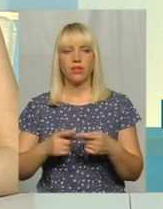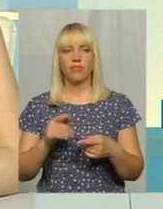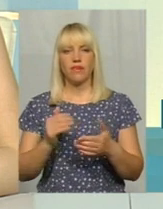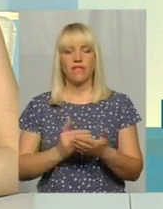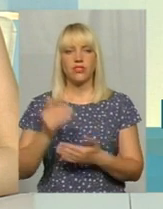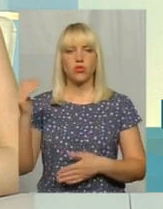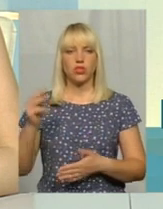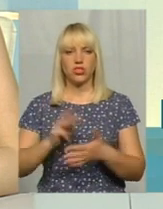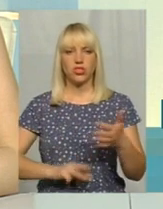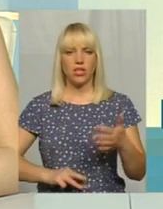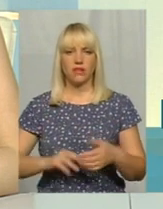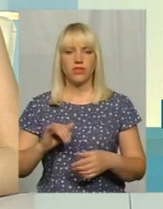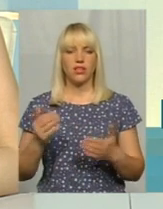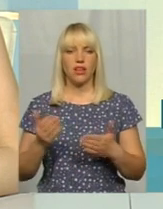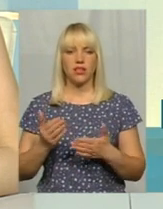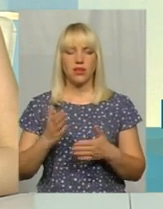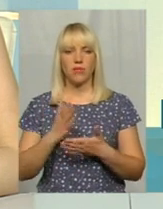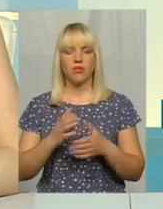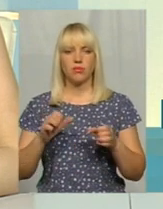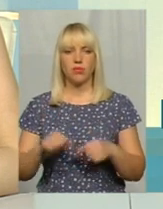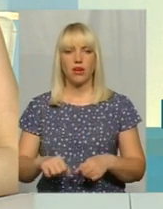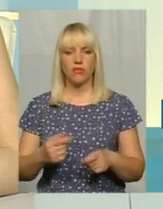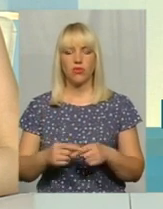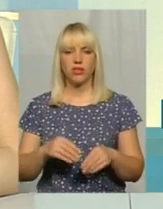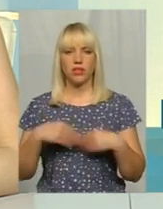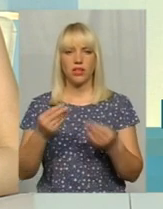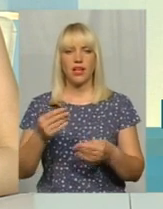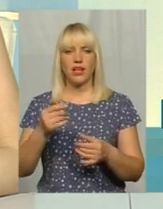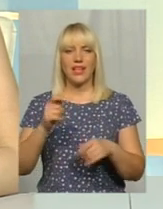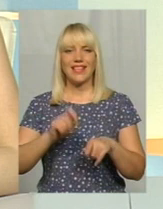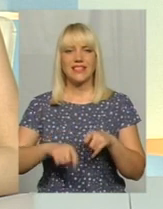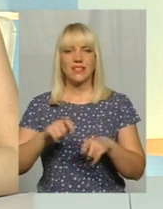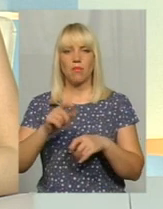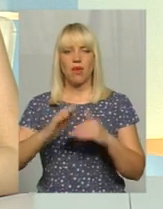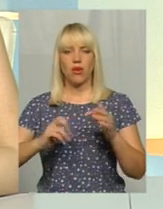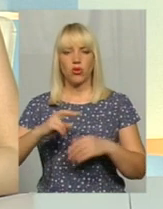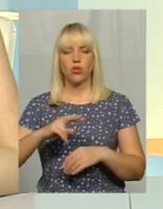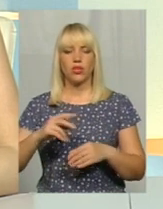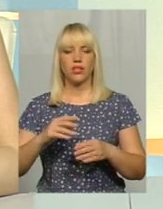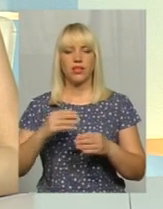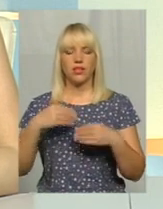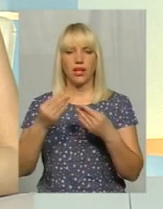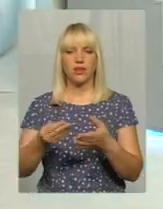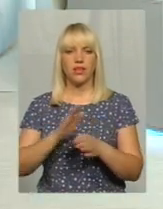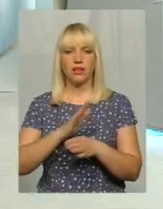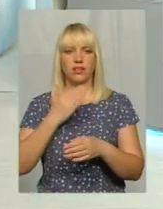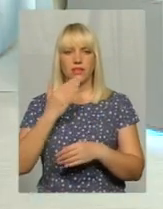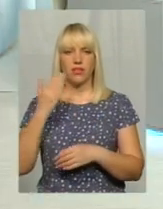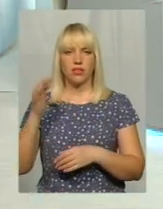штрафи, які має право накласти інспектор, уже безпосередньо, не звертаючись до суду.